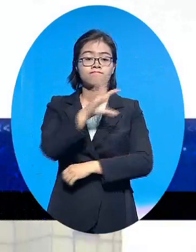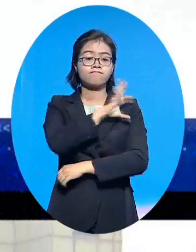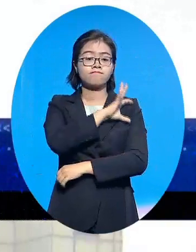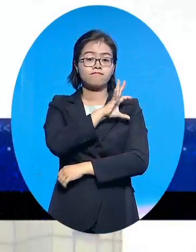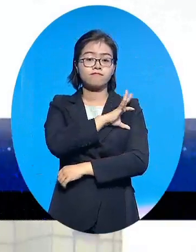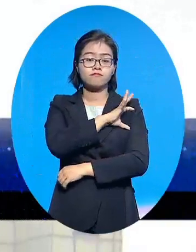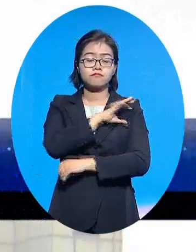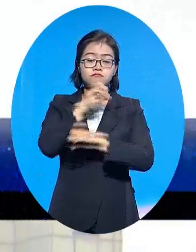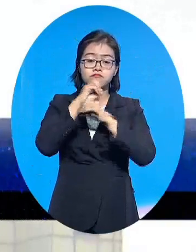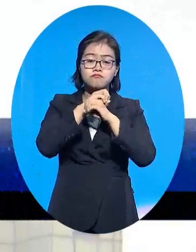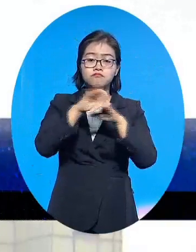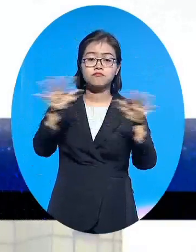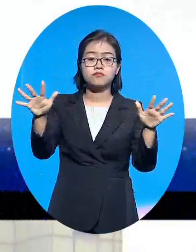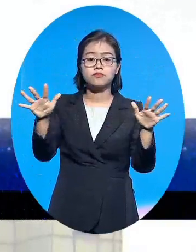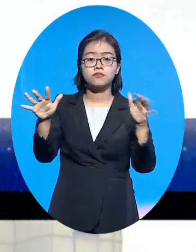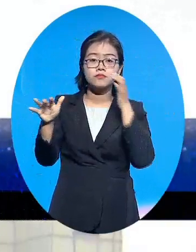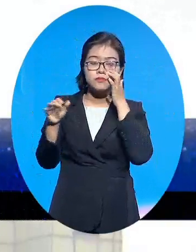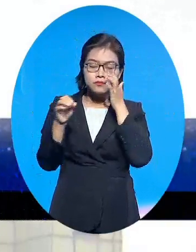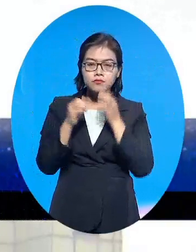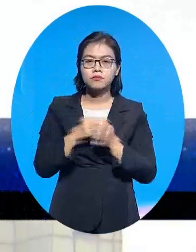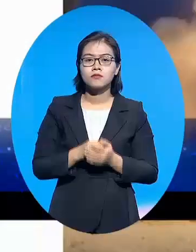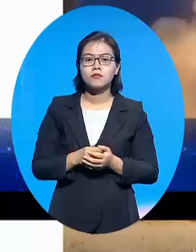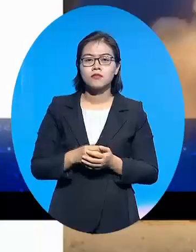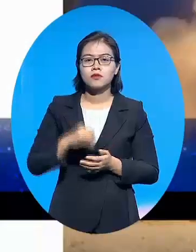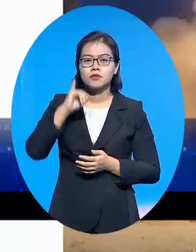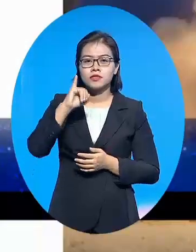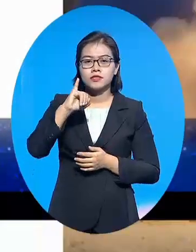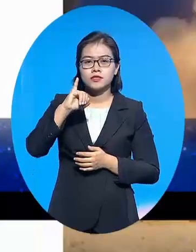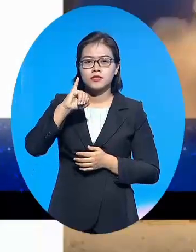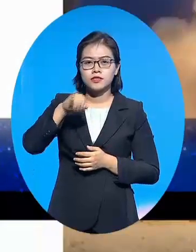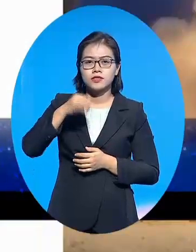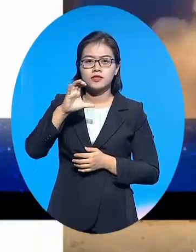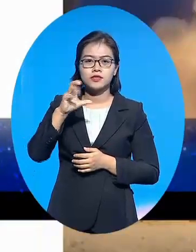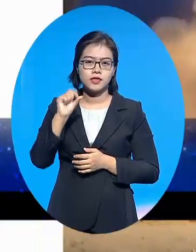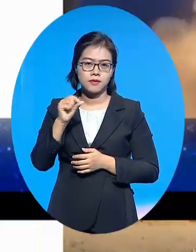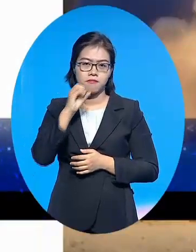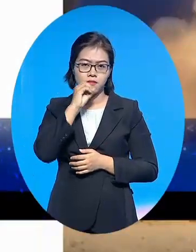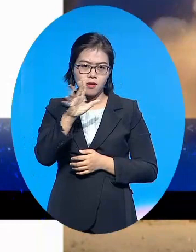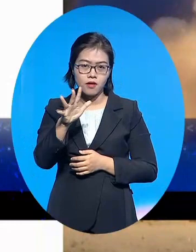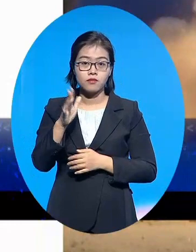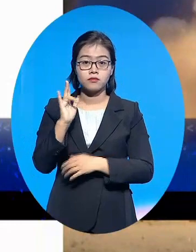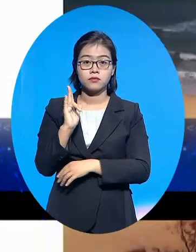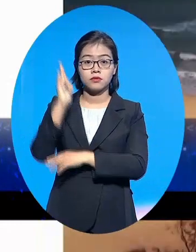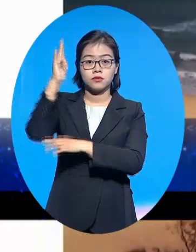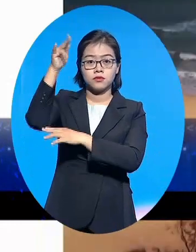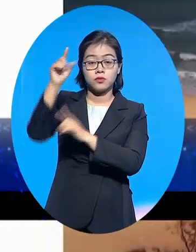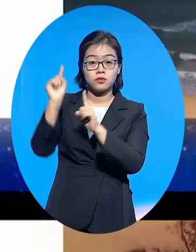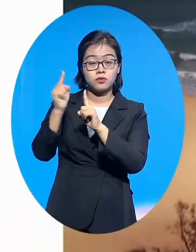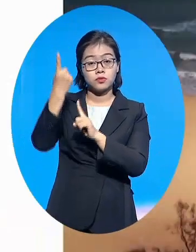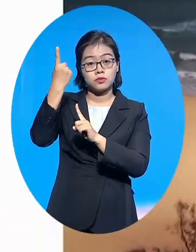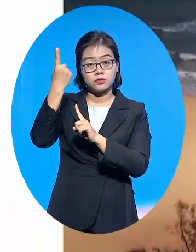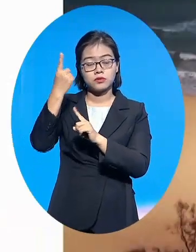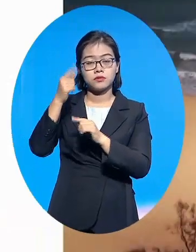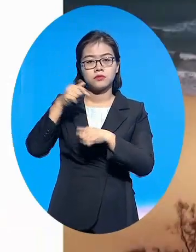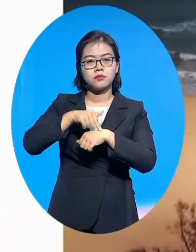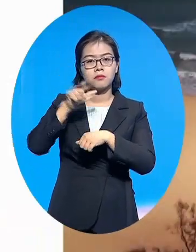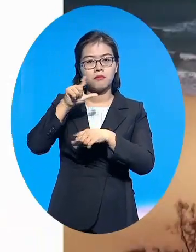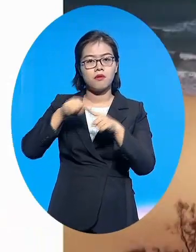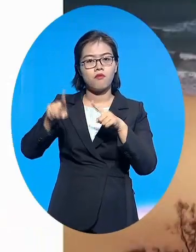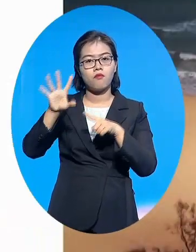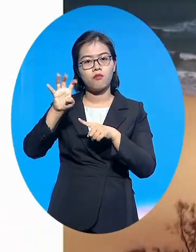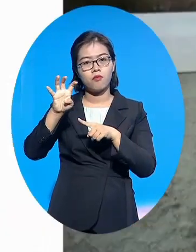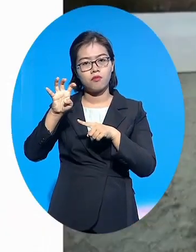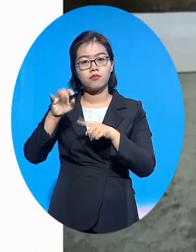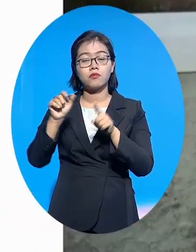dẫn lời nguồn tin trong jcs Cho biết tên lửa đầu tiên được phóng vào lúc 7 giờ 40 phút từ khu vực suan ở Bình Nhưỡng đã tắt